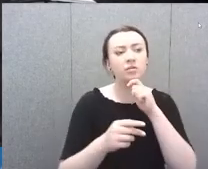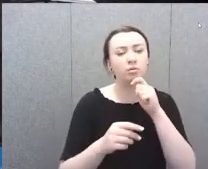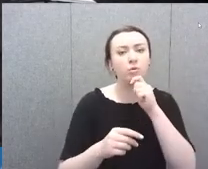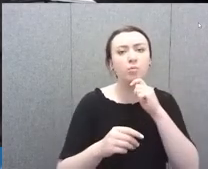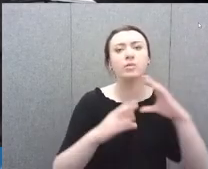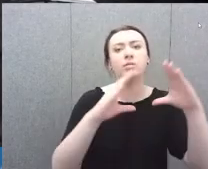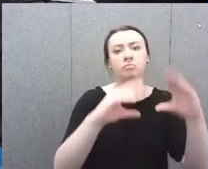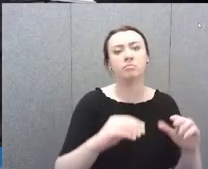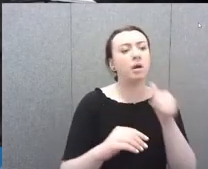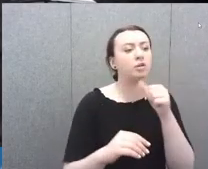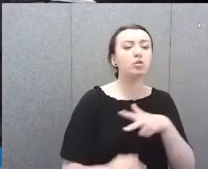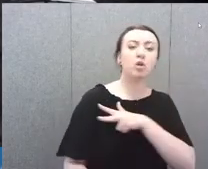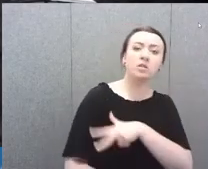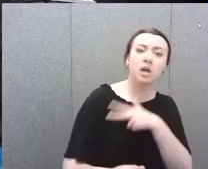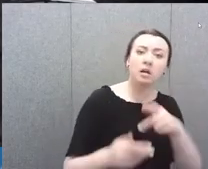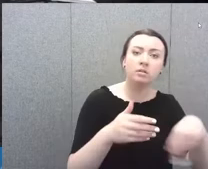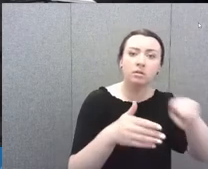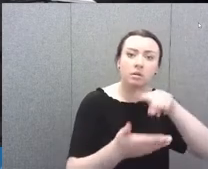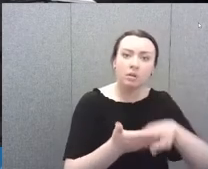вопросы.